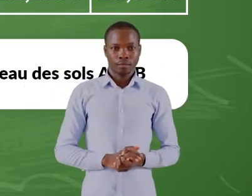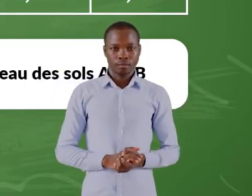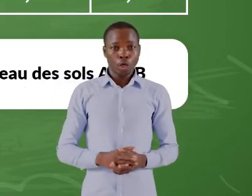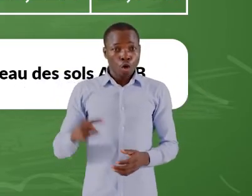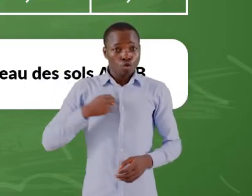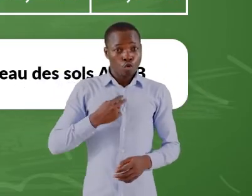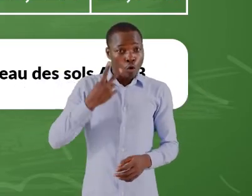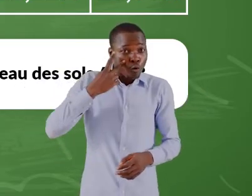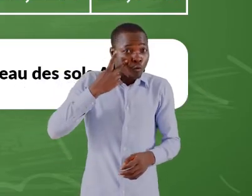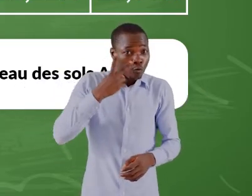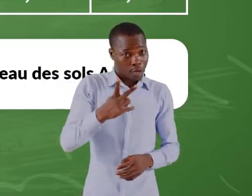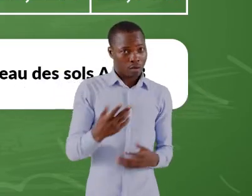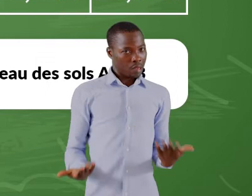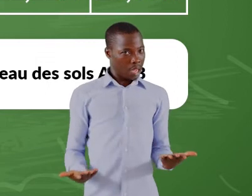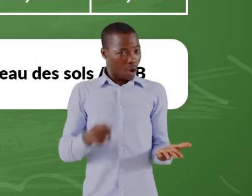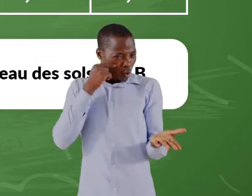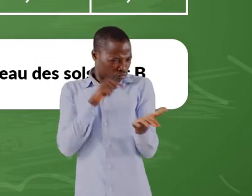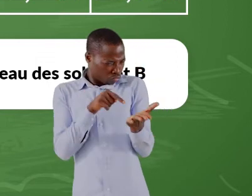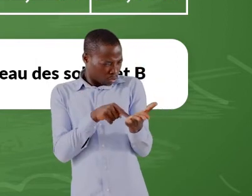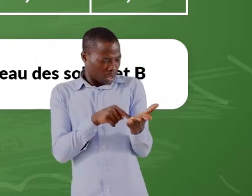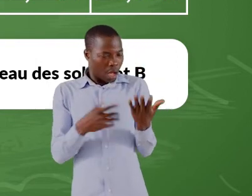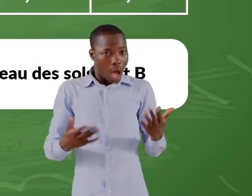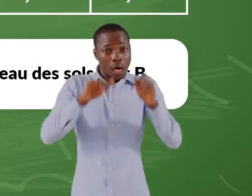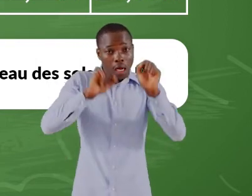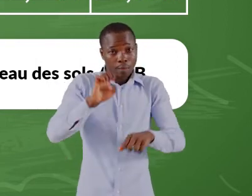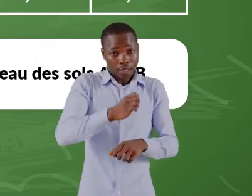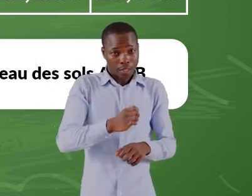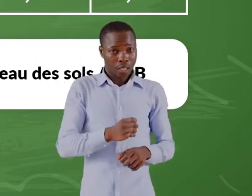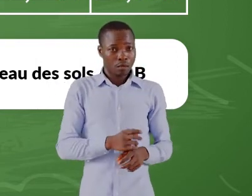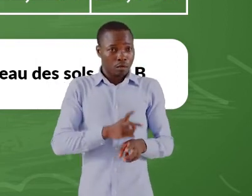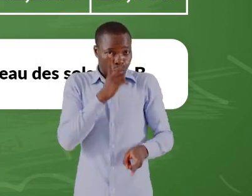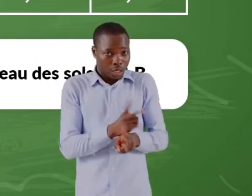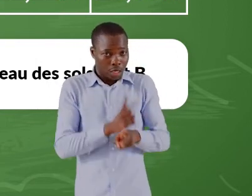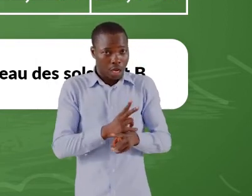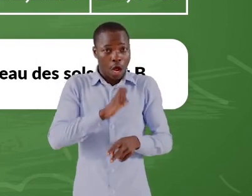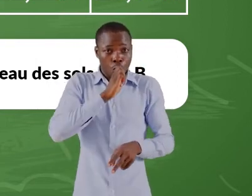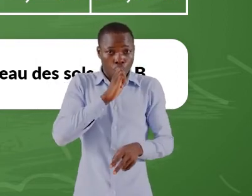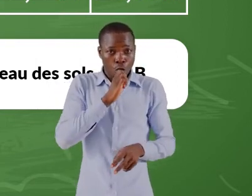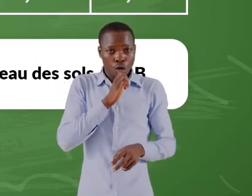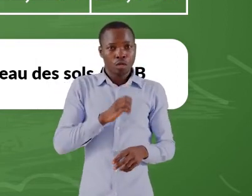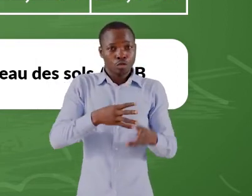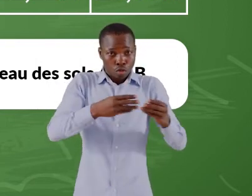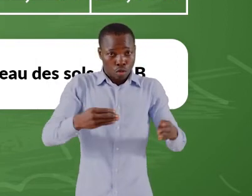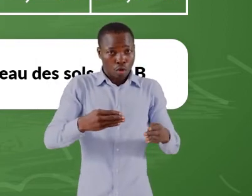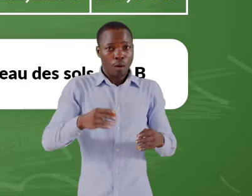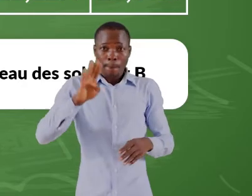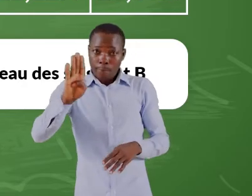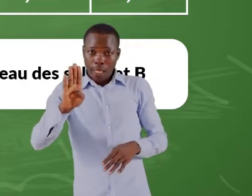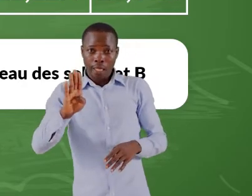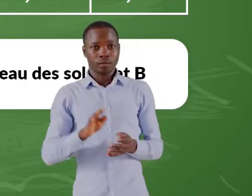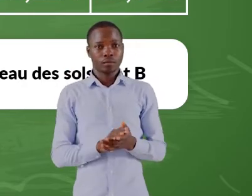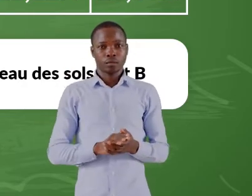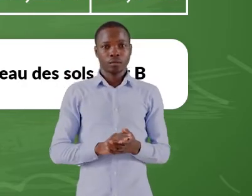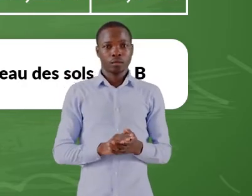Nous constatons que la capacité de rétention en eau du sol B,